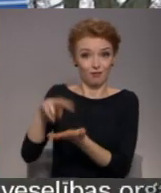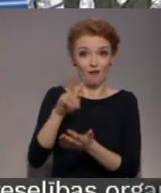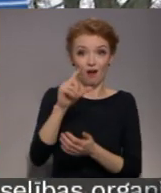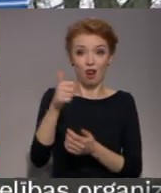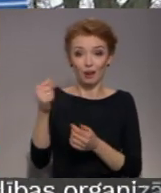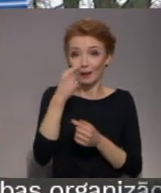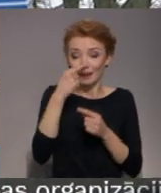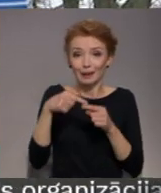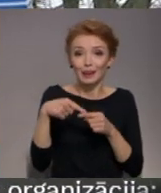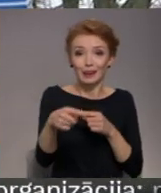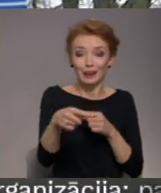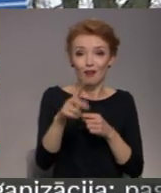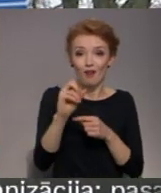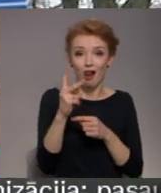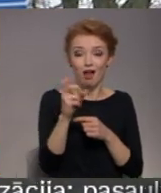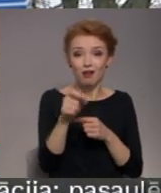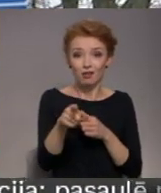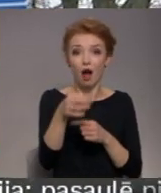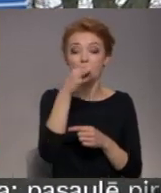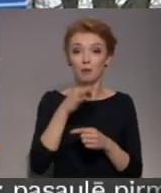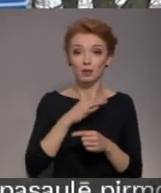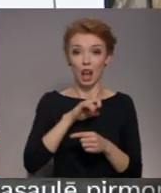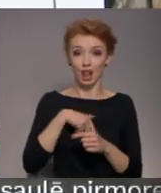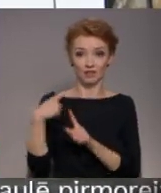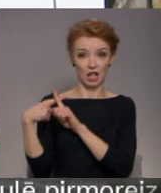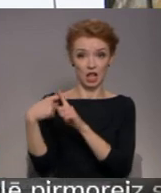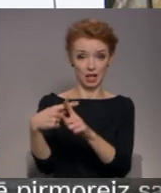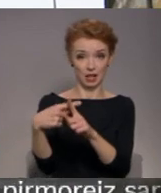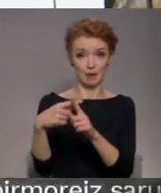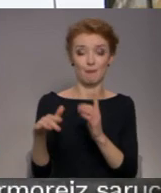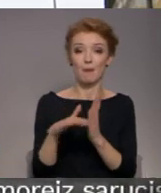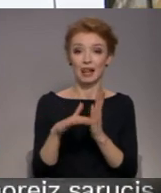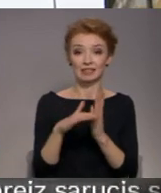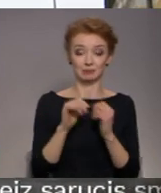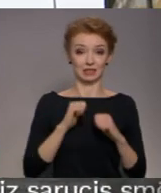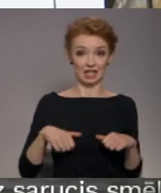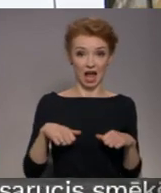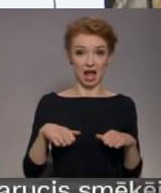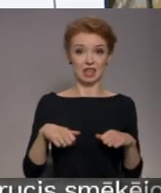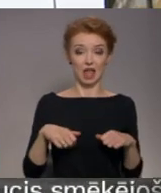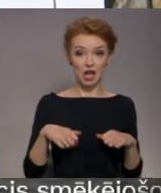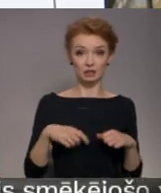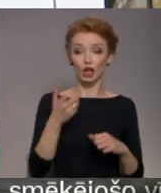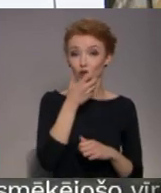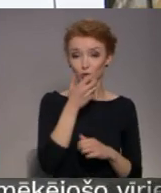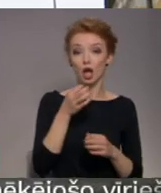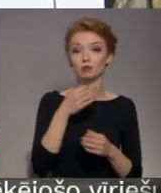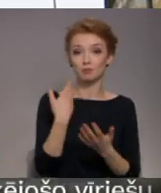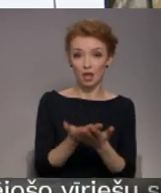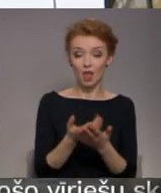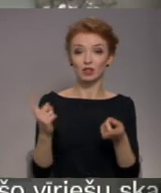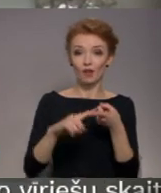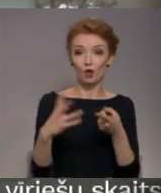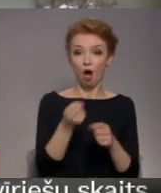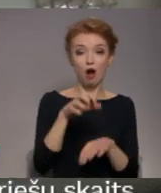900 metru attālumā no Valkas, atbildēja Latvijas neatliekamās medicīniskās palīdzības dienests. Dispečērs esot piedāvājis savienot